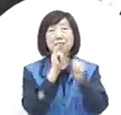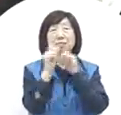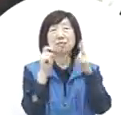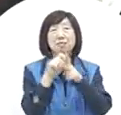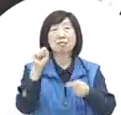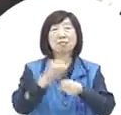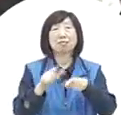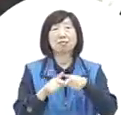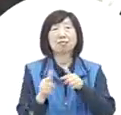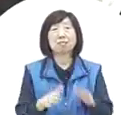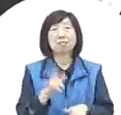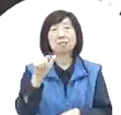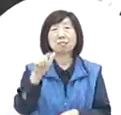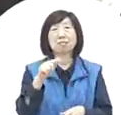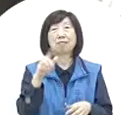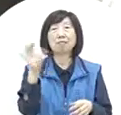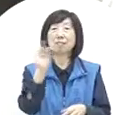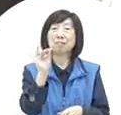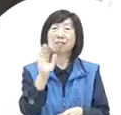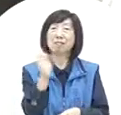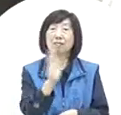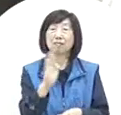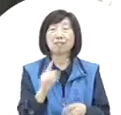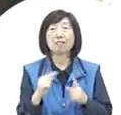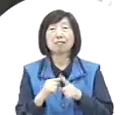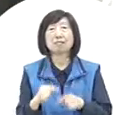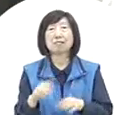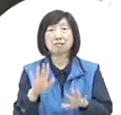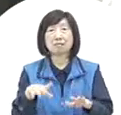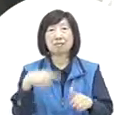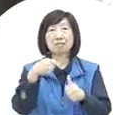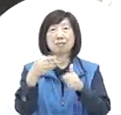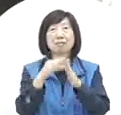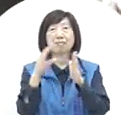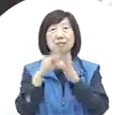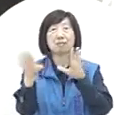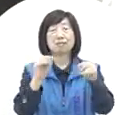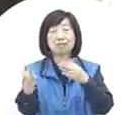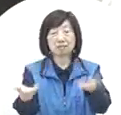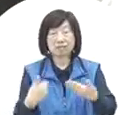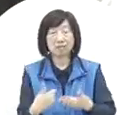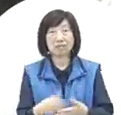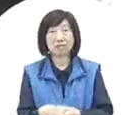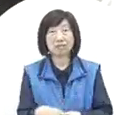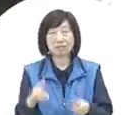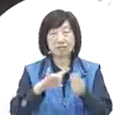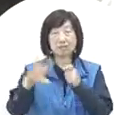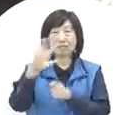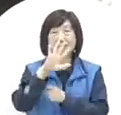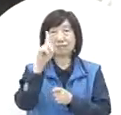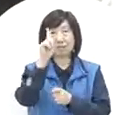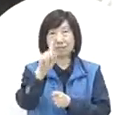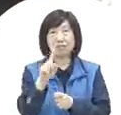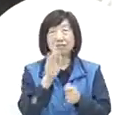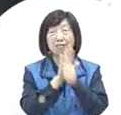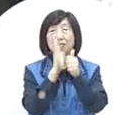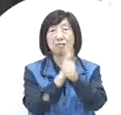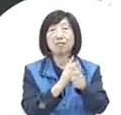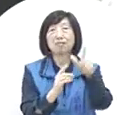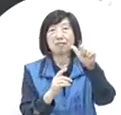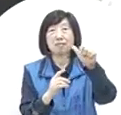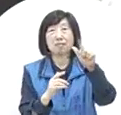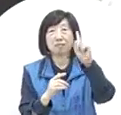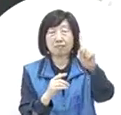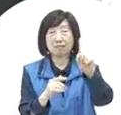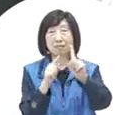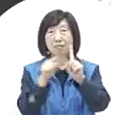理师大100出头。 好，根据我们教育局提供给我的资料哦，我们高中职的辅导教师每个人约要